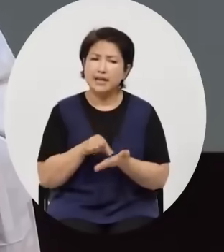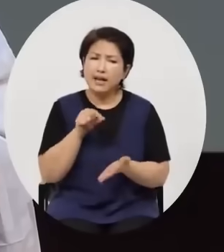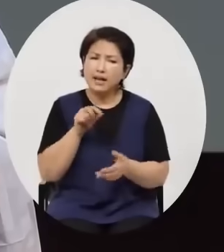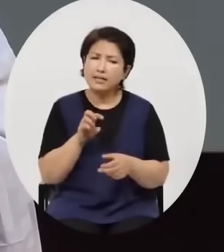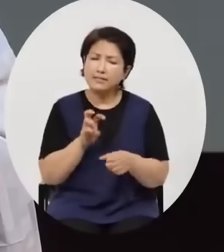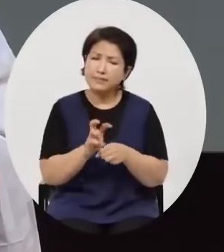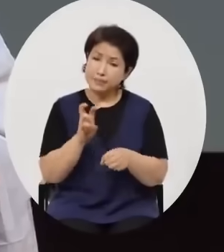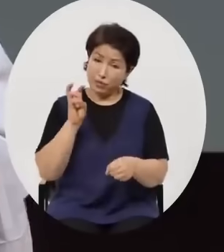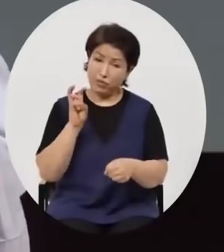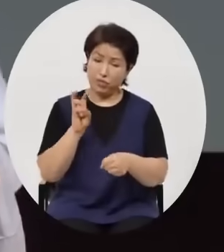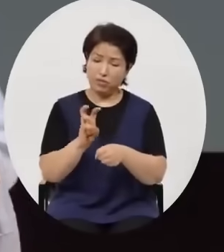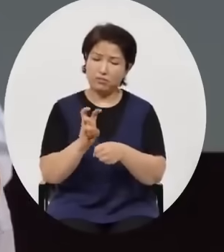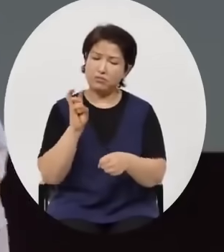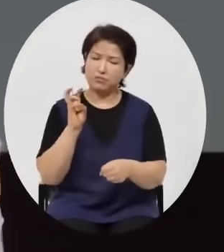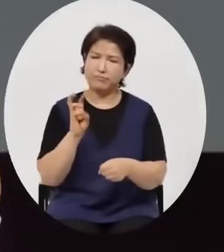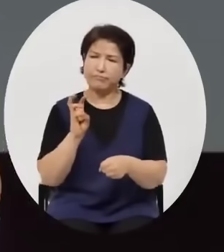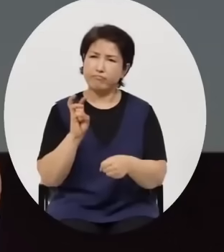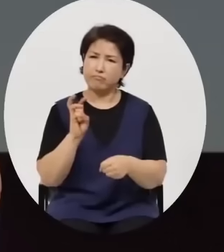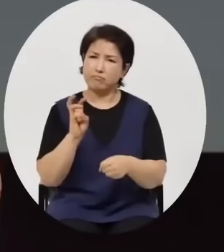전에, 그러니까,